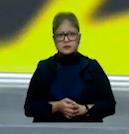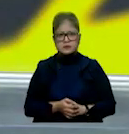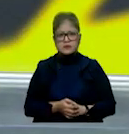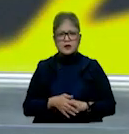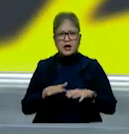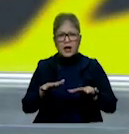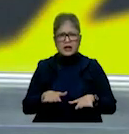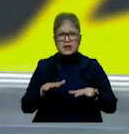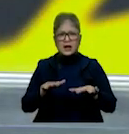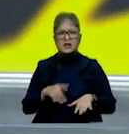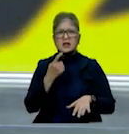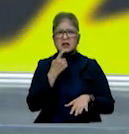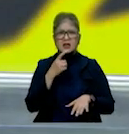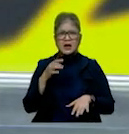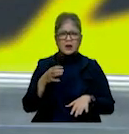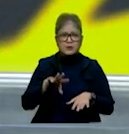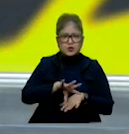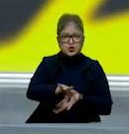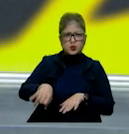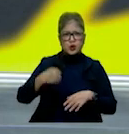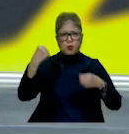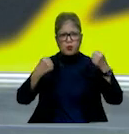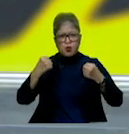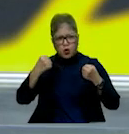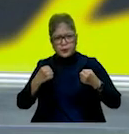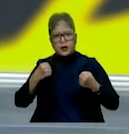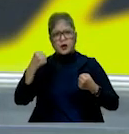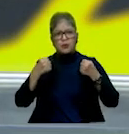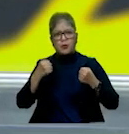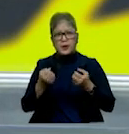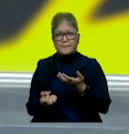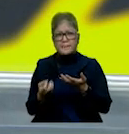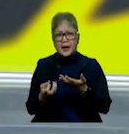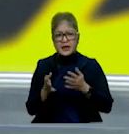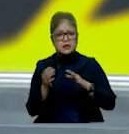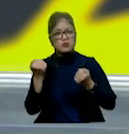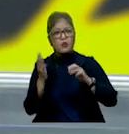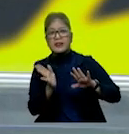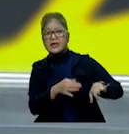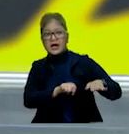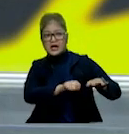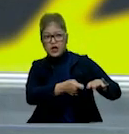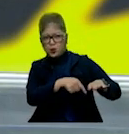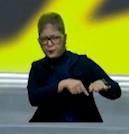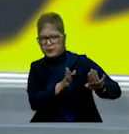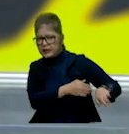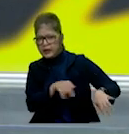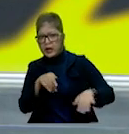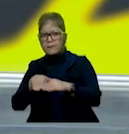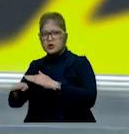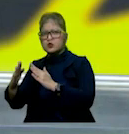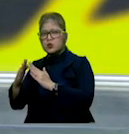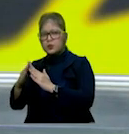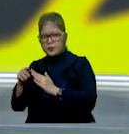Pemirsa, berhati-hatilah. Modus baru pencurian mobil menyasar mobil yang sedang dipanaskan dan ditinggal pemiliknya masuk ke